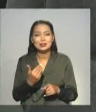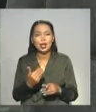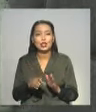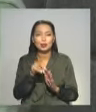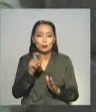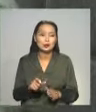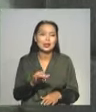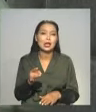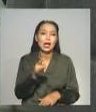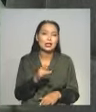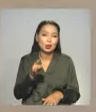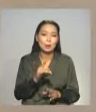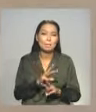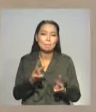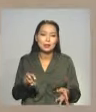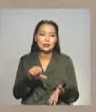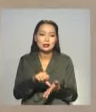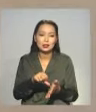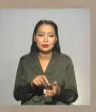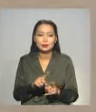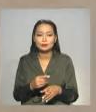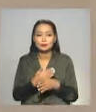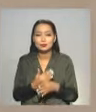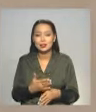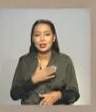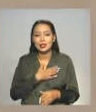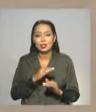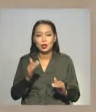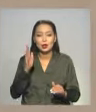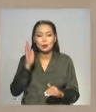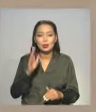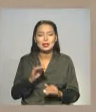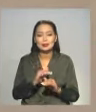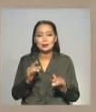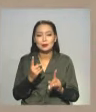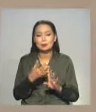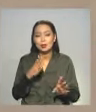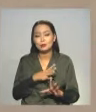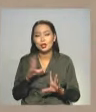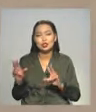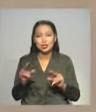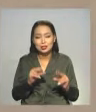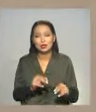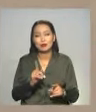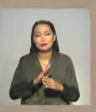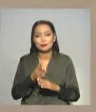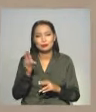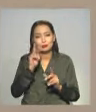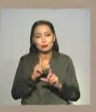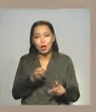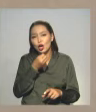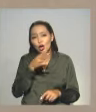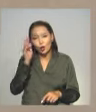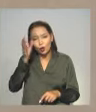и районных маслихатов. Дети – это наше будущее. Чтобы дети были в первую очередь счастливы, пошли в школу, получили хорошее